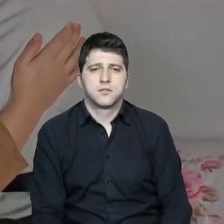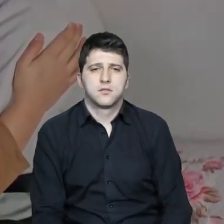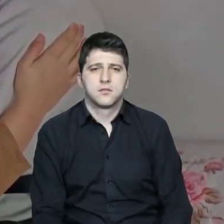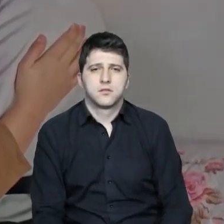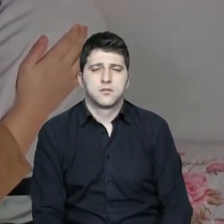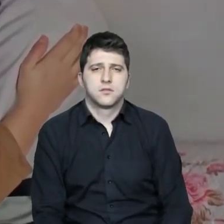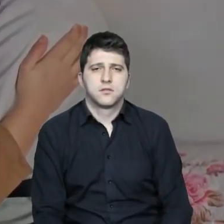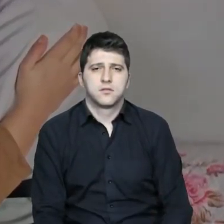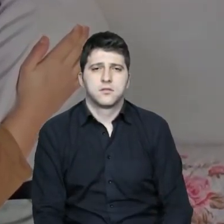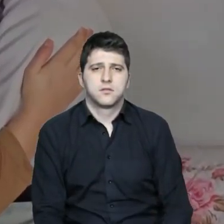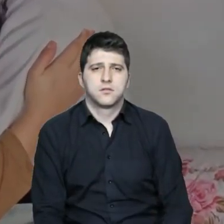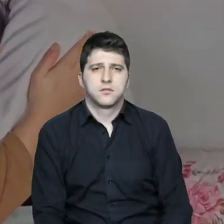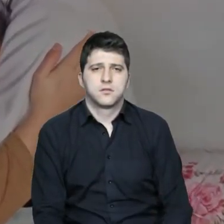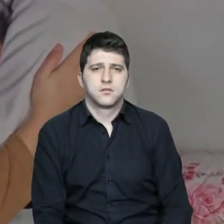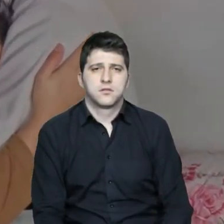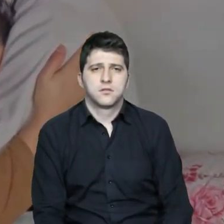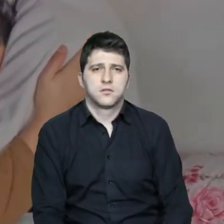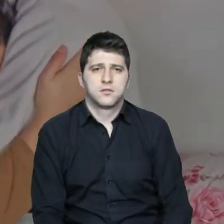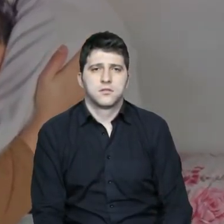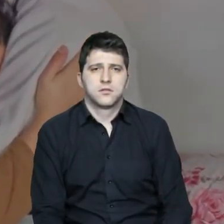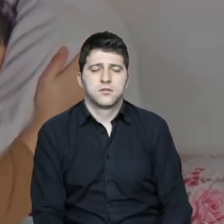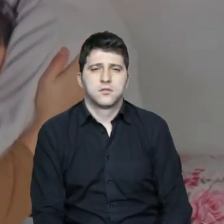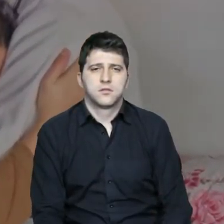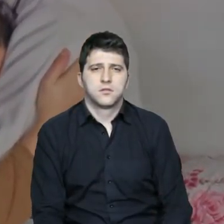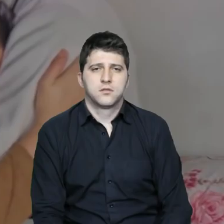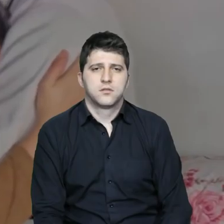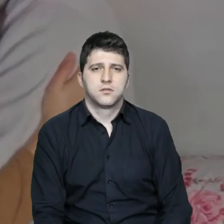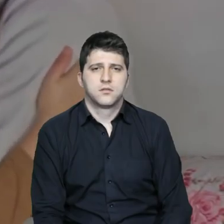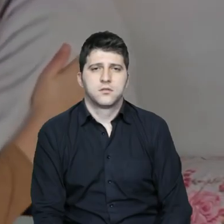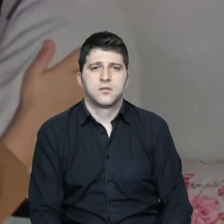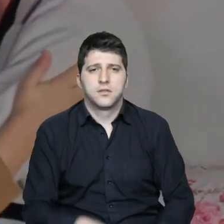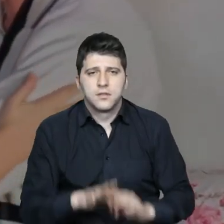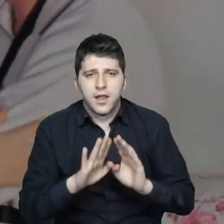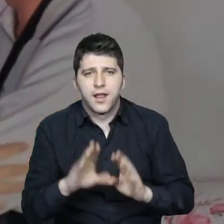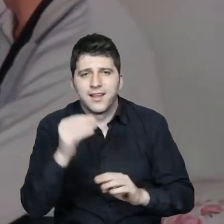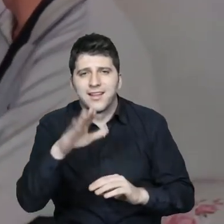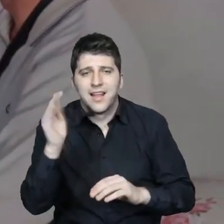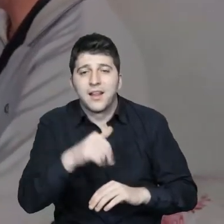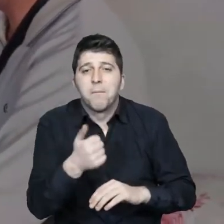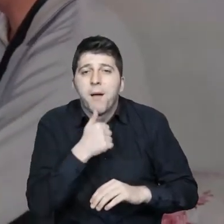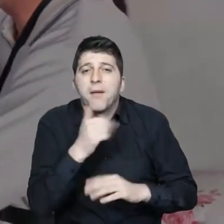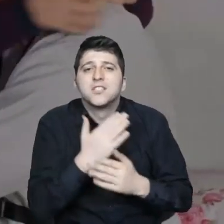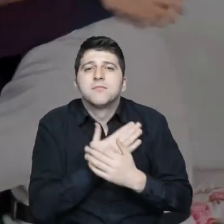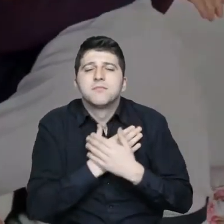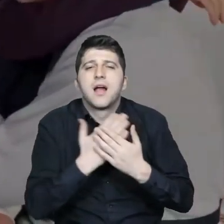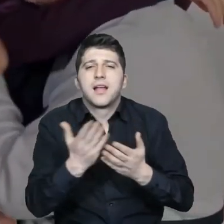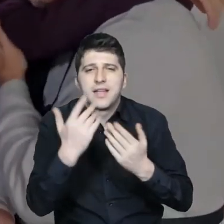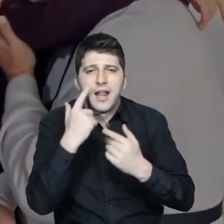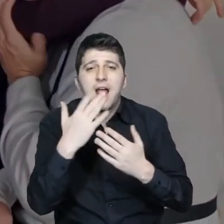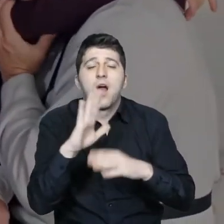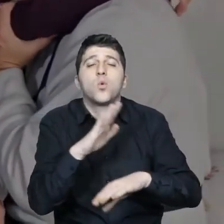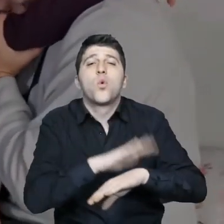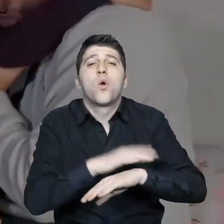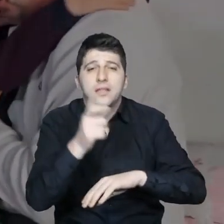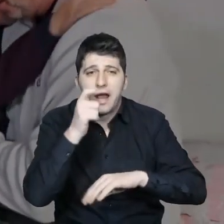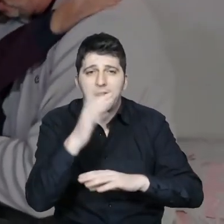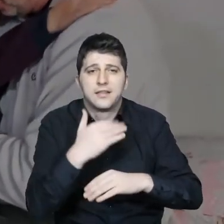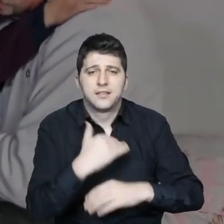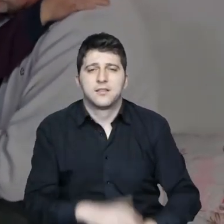Başından öptü. Arda sevinçle geldi. Hah, bıdık da geldi. Babacığım! He buraya. Koluma dikkat